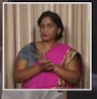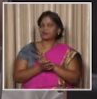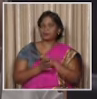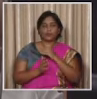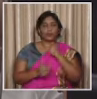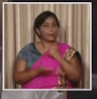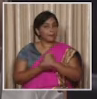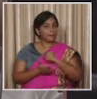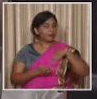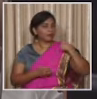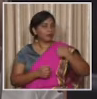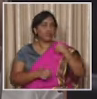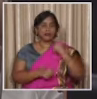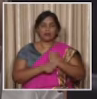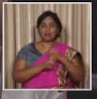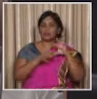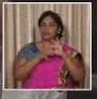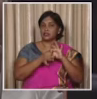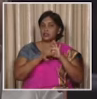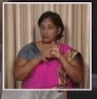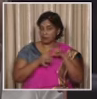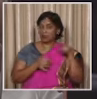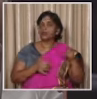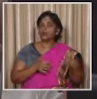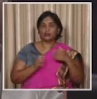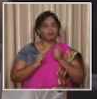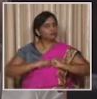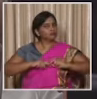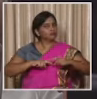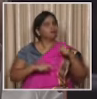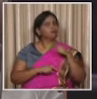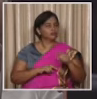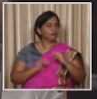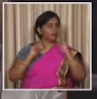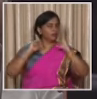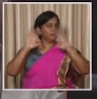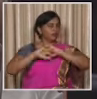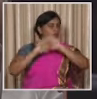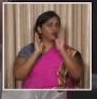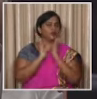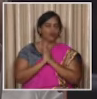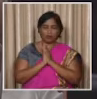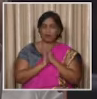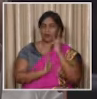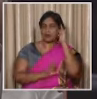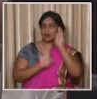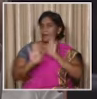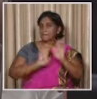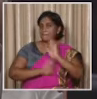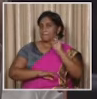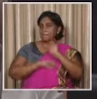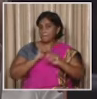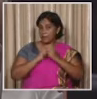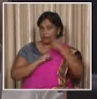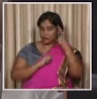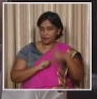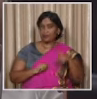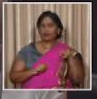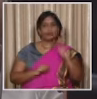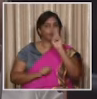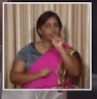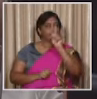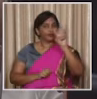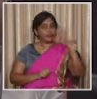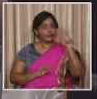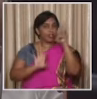මහ බැංකුව සහ රාජ්‍ය සම්බන්ධීකරණයෙන් සිදු කළ සාර්ව ආර්ථික ඉල්ලුම් කල්පනා කරන ප්‍රයත්න හේතුවෙන්